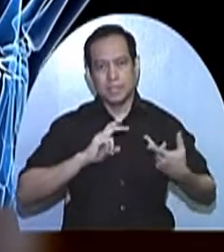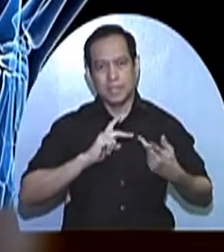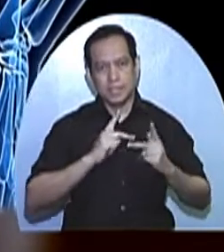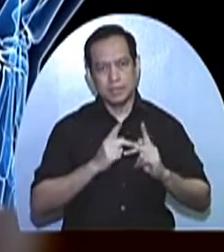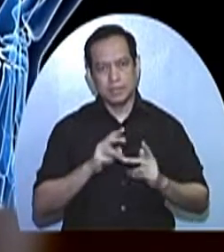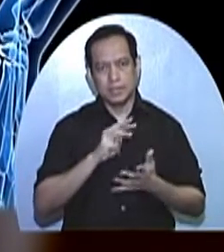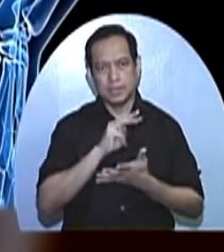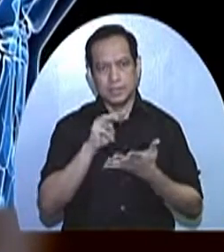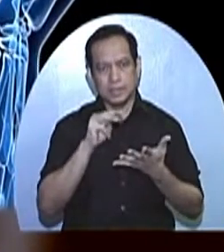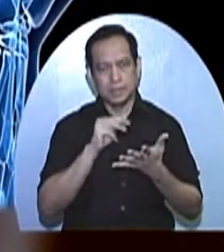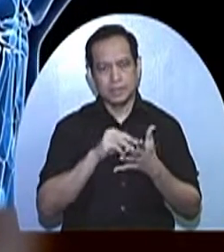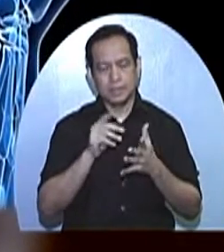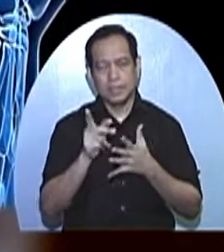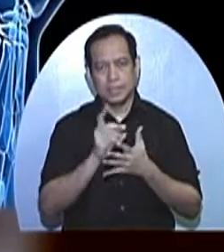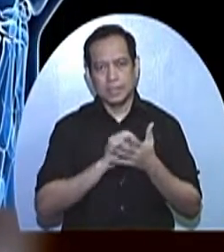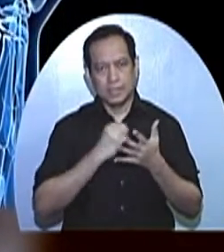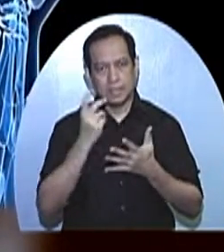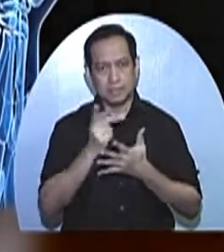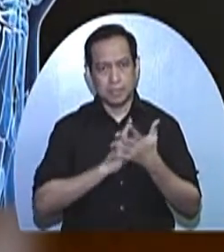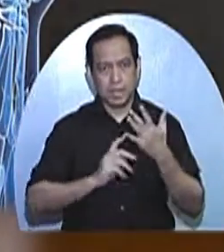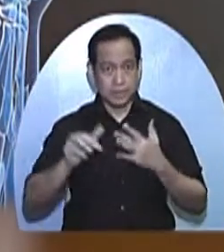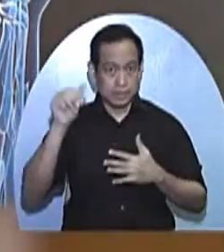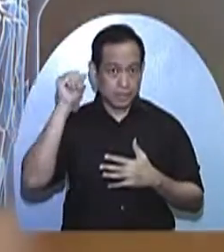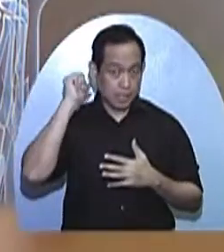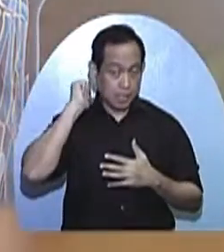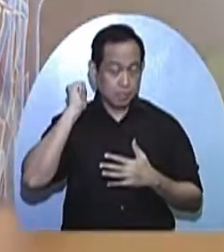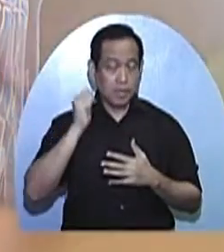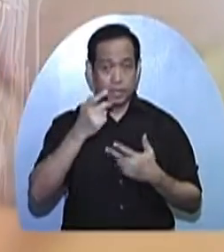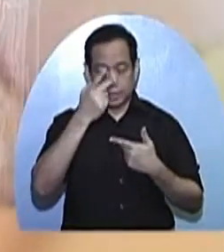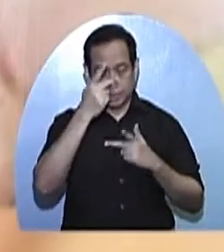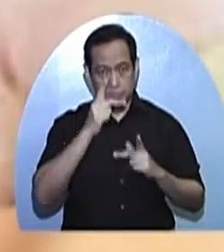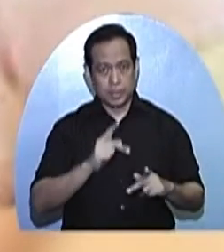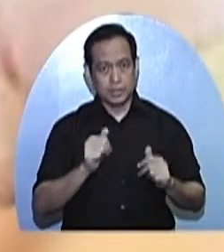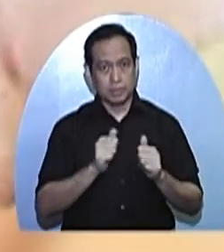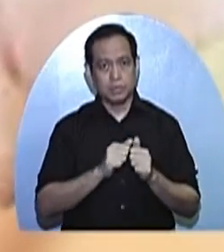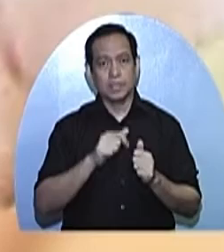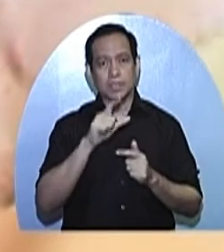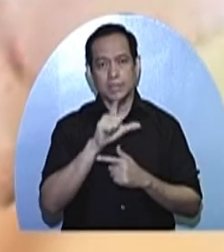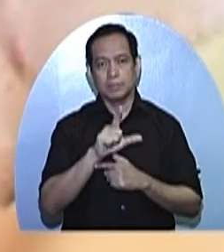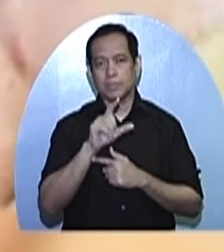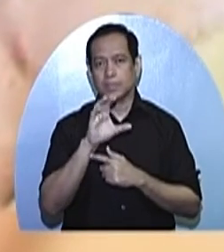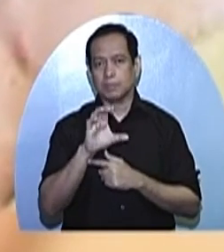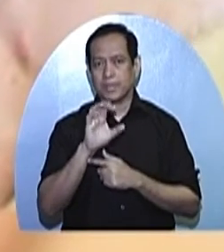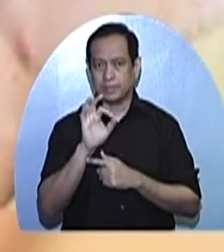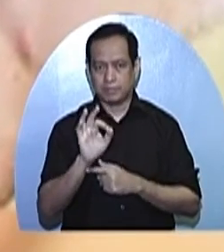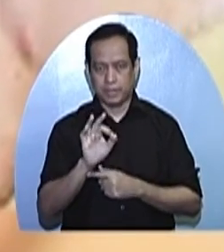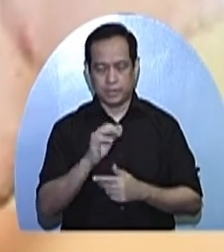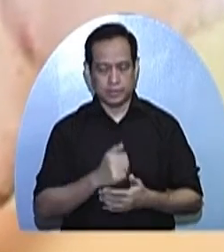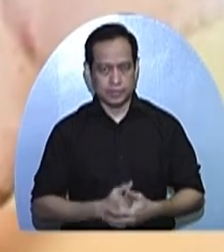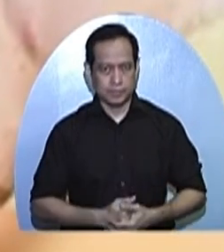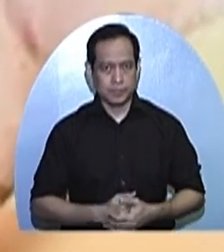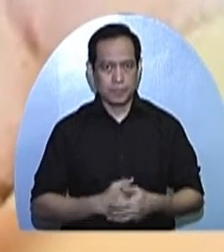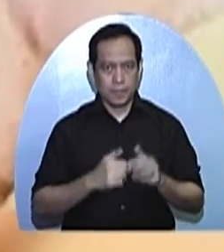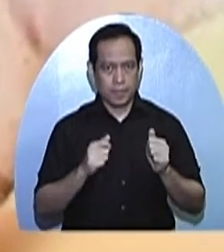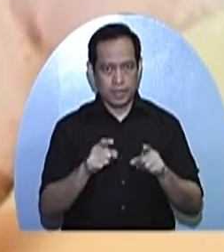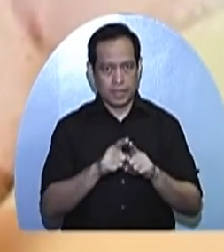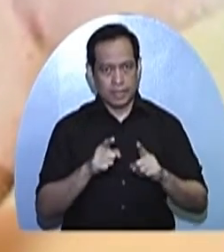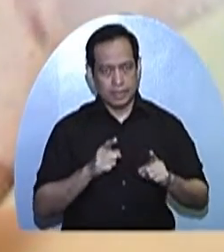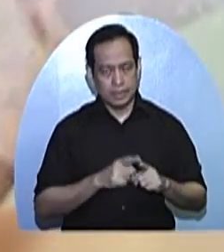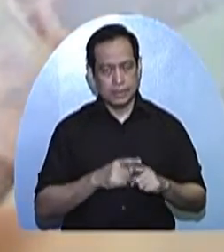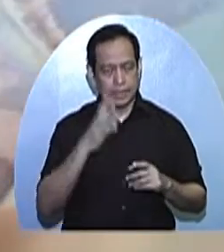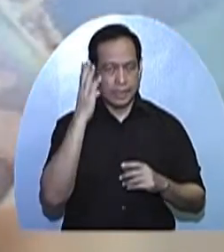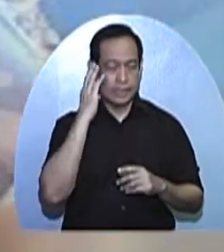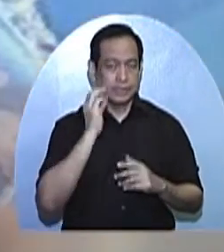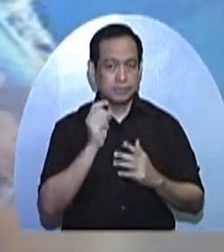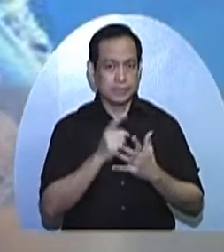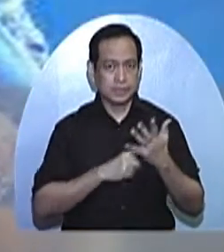pananakit sa gitna hanggang ibabang bahagi ng likod ang mga pasyenteng may lumbar compression fracture. Maari din